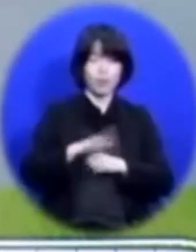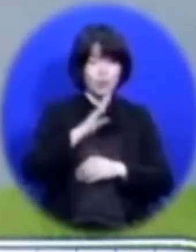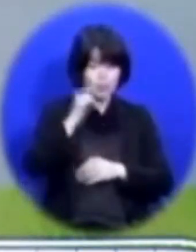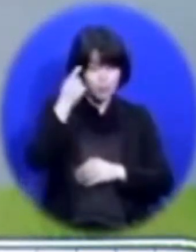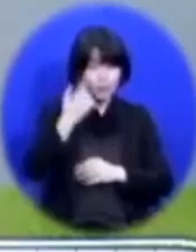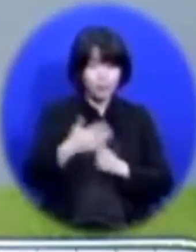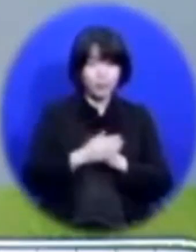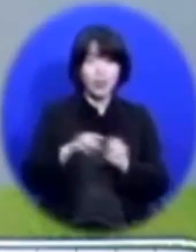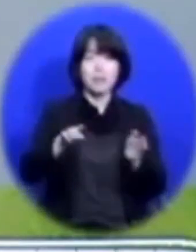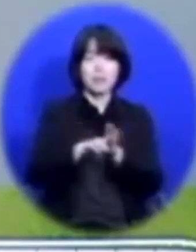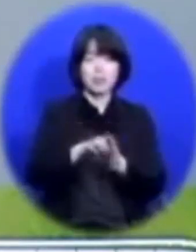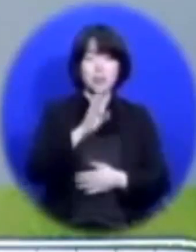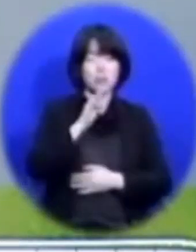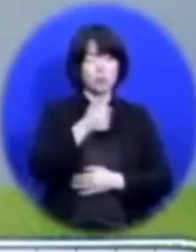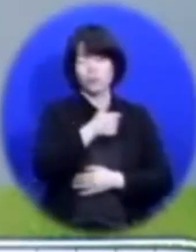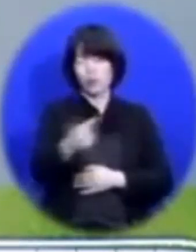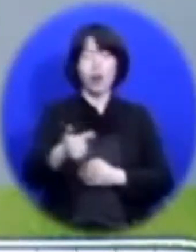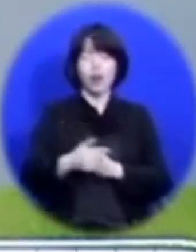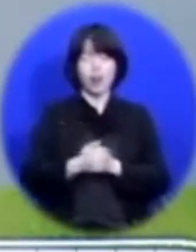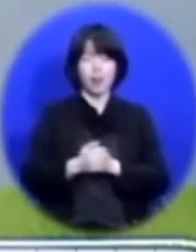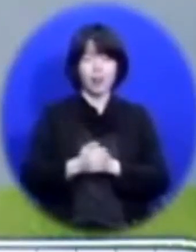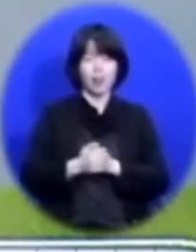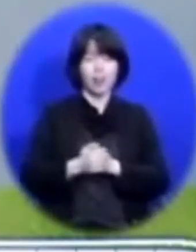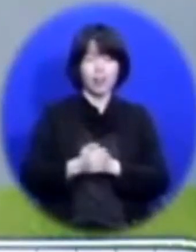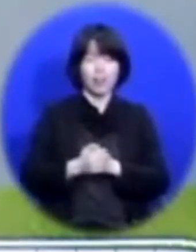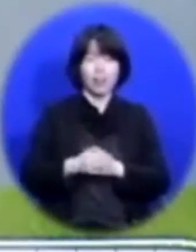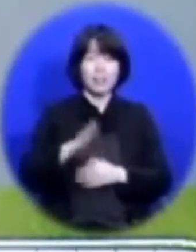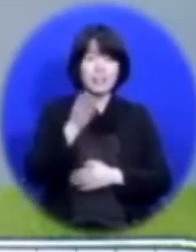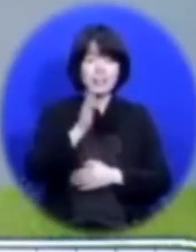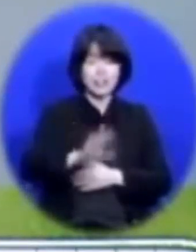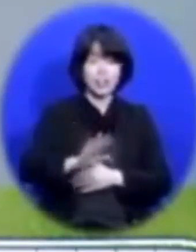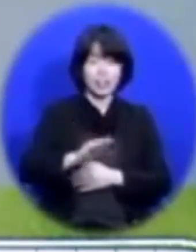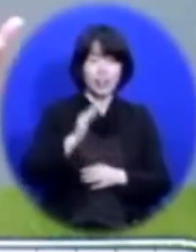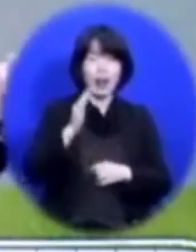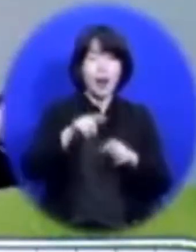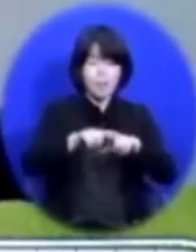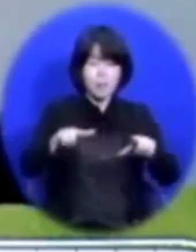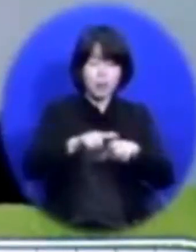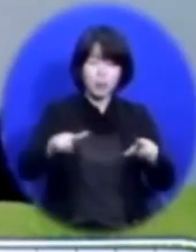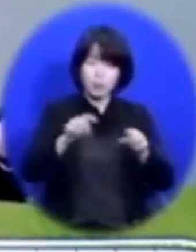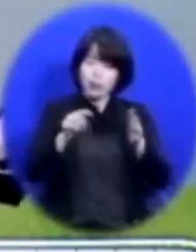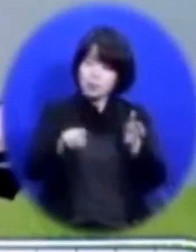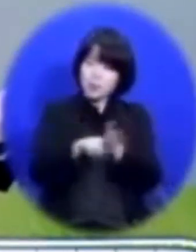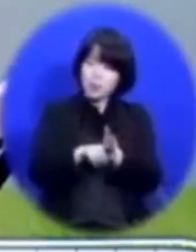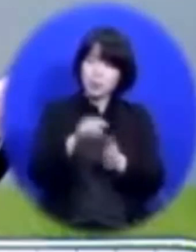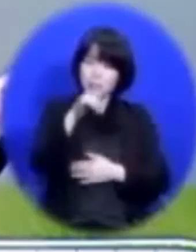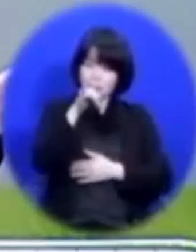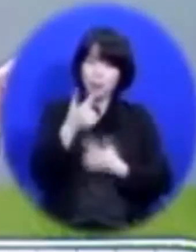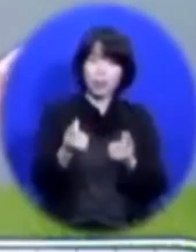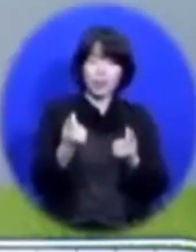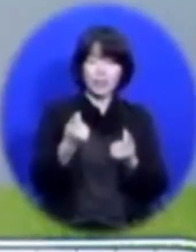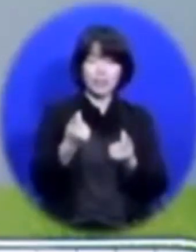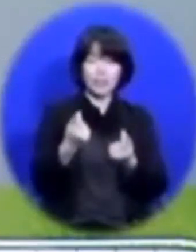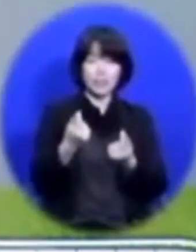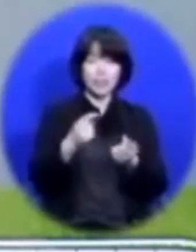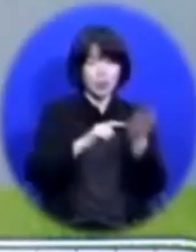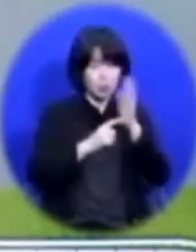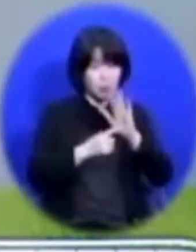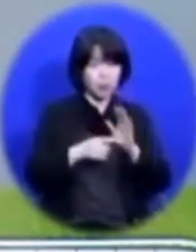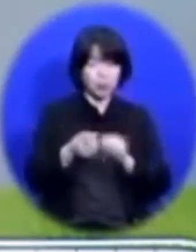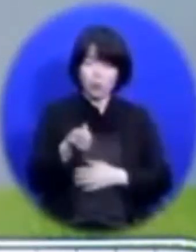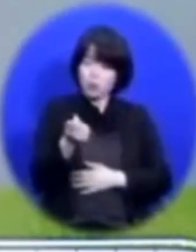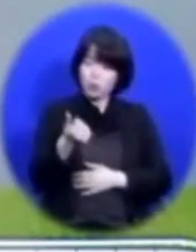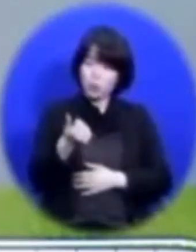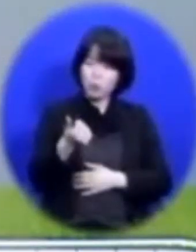믿음은정말 놀랍습니다.그러나우리가 일상생활에서는믿음을가진것처럼행동하면서도, 조금